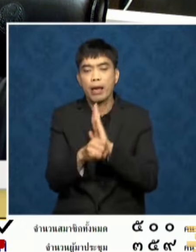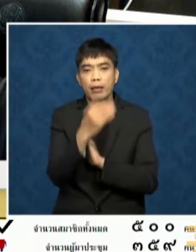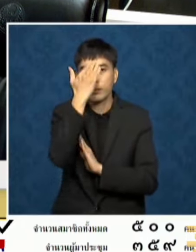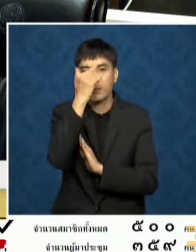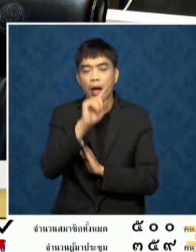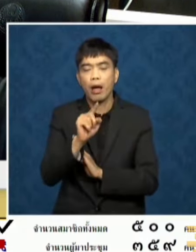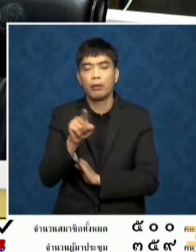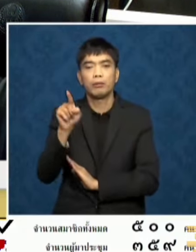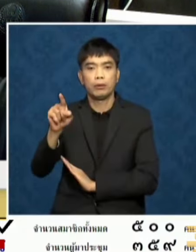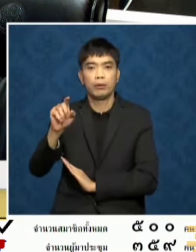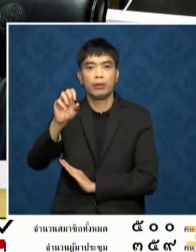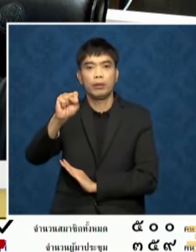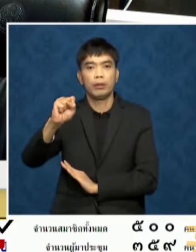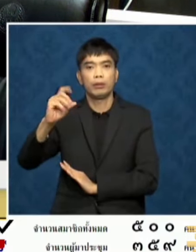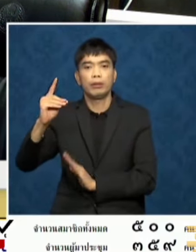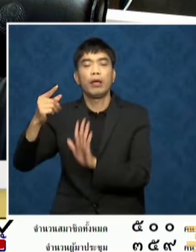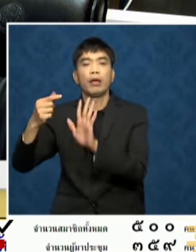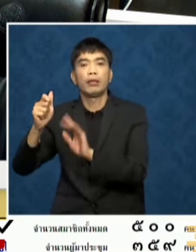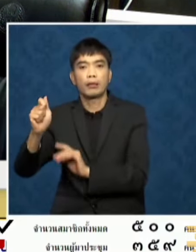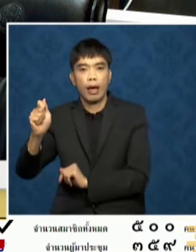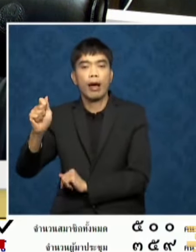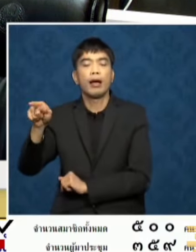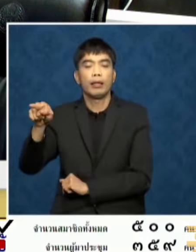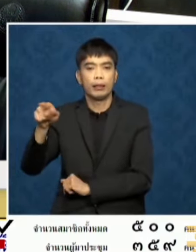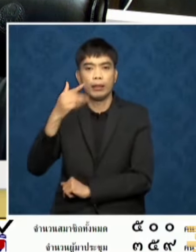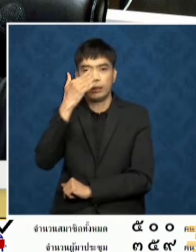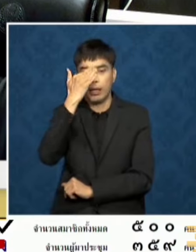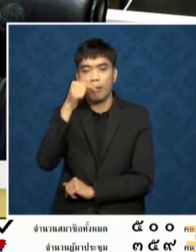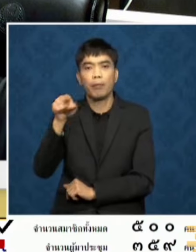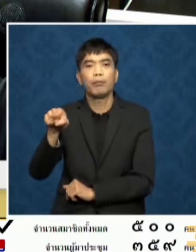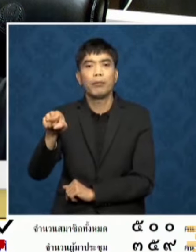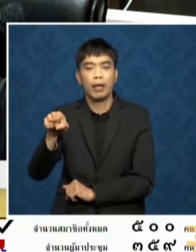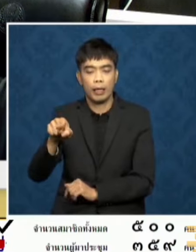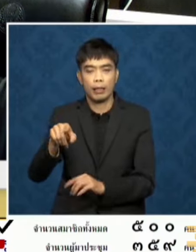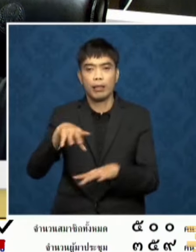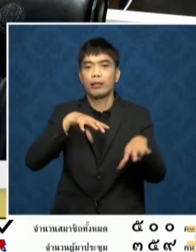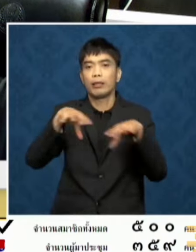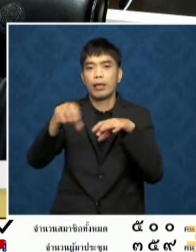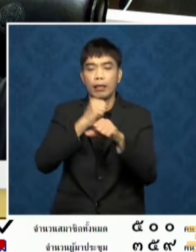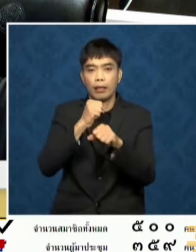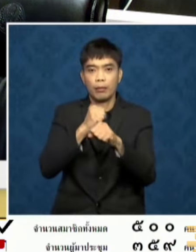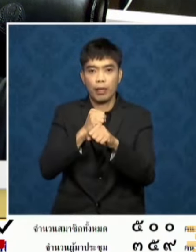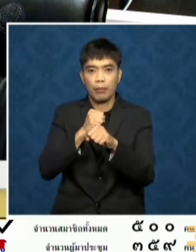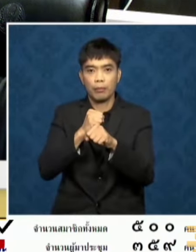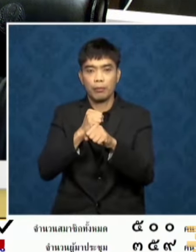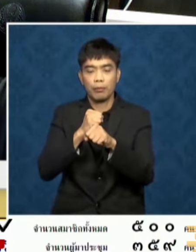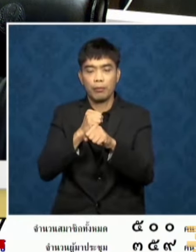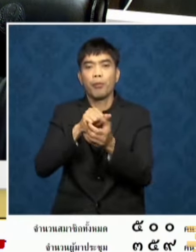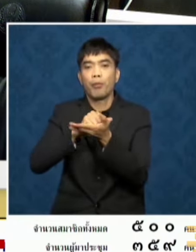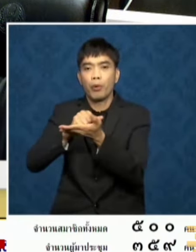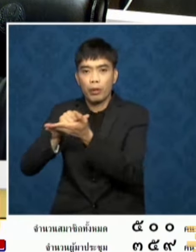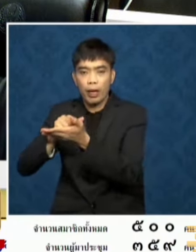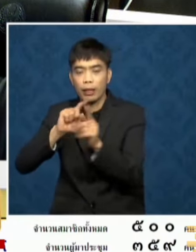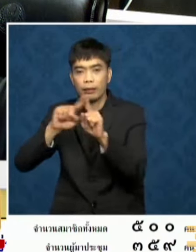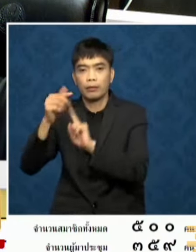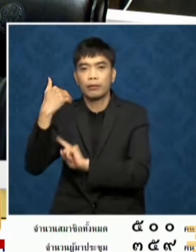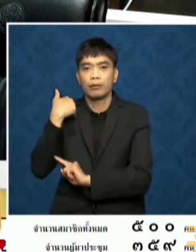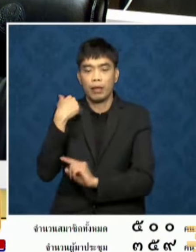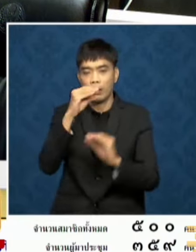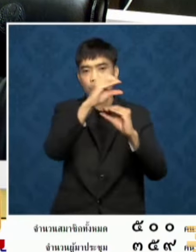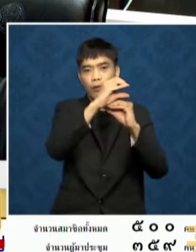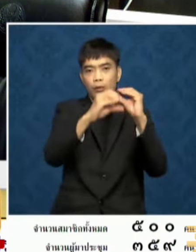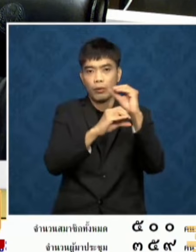อ็ดด้าอยู่ในฐานะหน่วยงานกำกับดูแลเป็นเรกูเลเตอร์ครับไม่ใช่โอเปอเรเตอร์แต่ท่านลองไปดู2โครงการนี้น